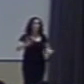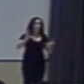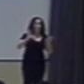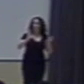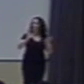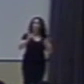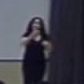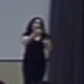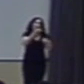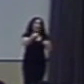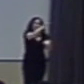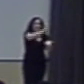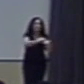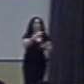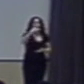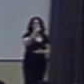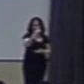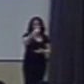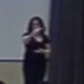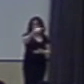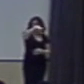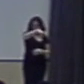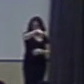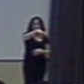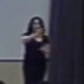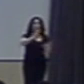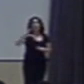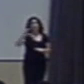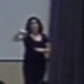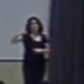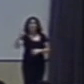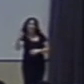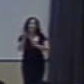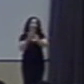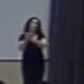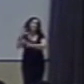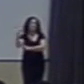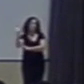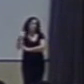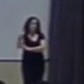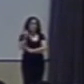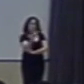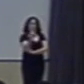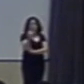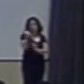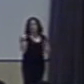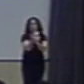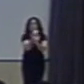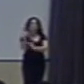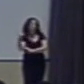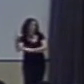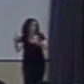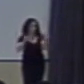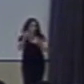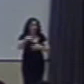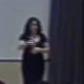de les dades que he trobat de l'EGM, però la CMT parla del voltant del 50%, ja em sembla que és un 51%, i